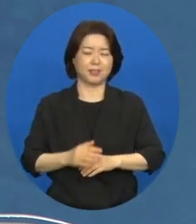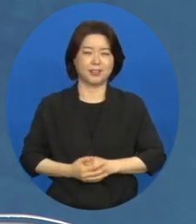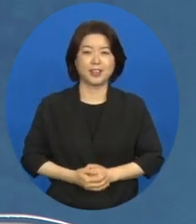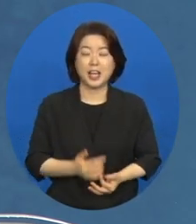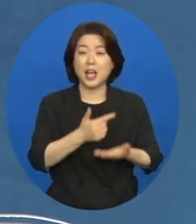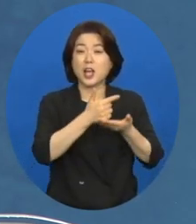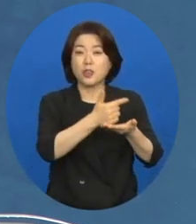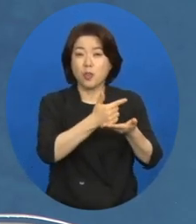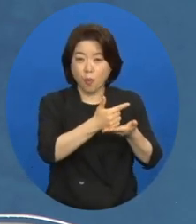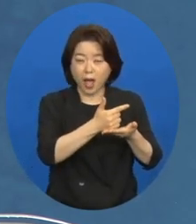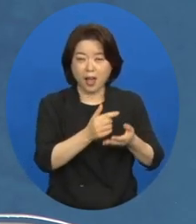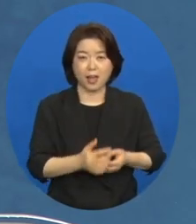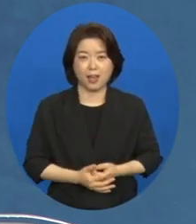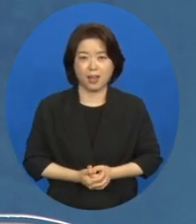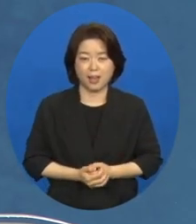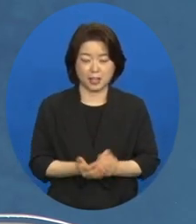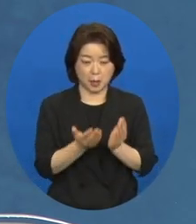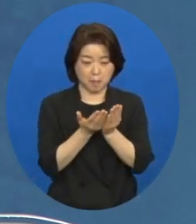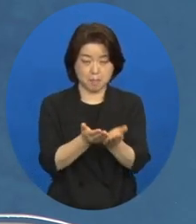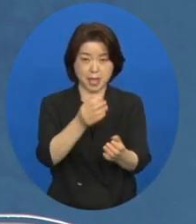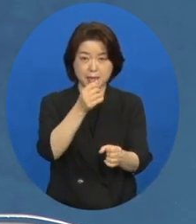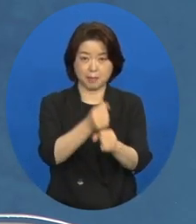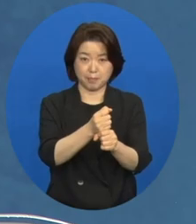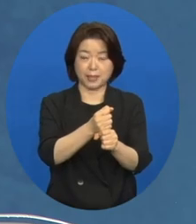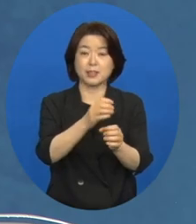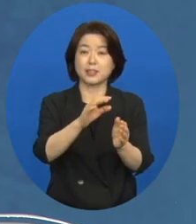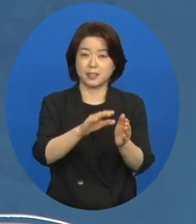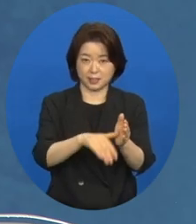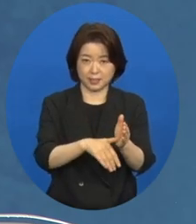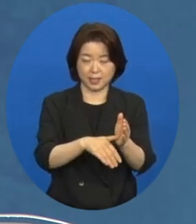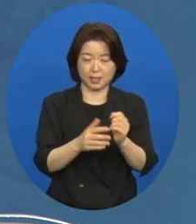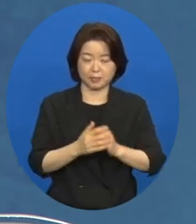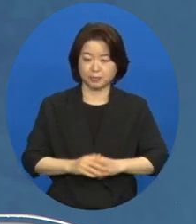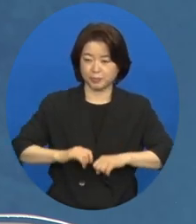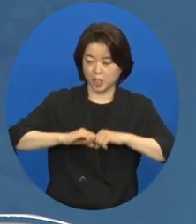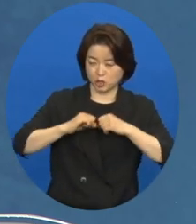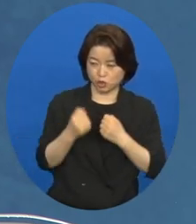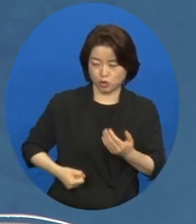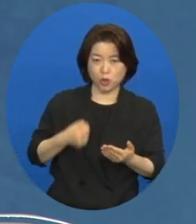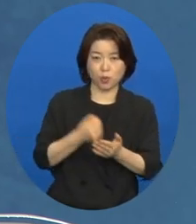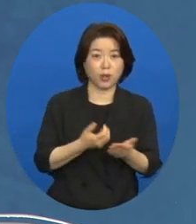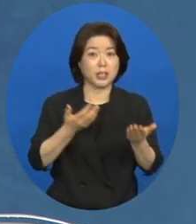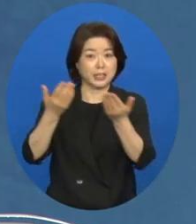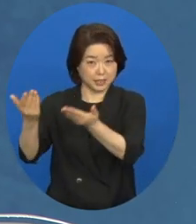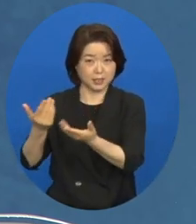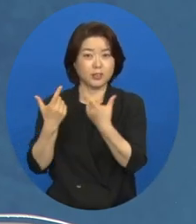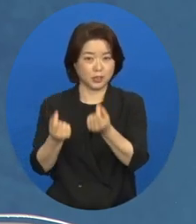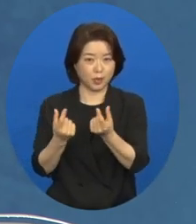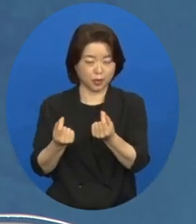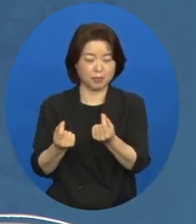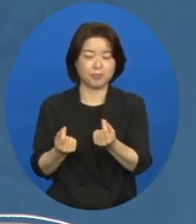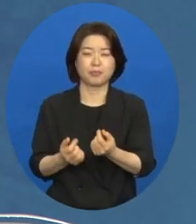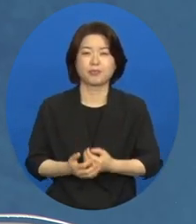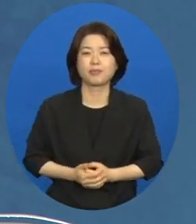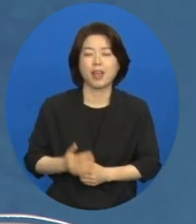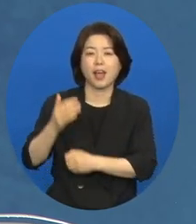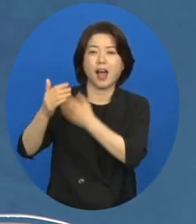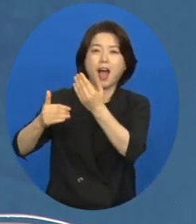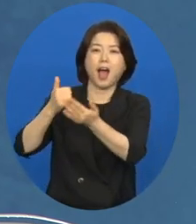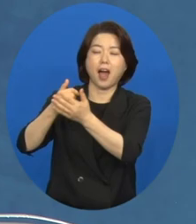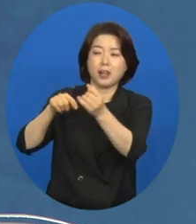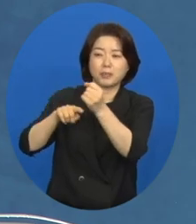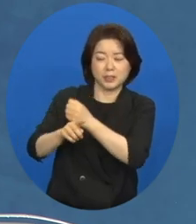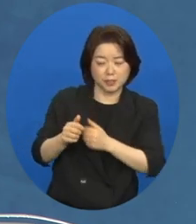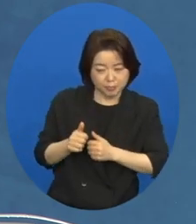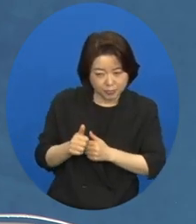노아가 방주를 만들겠다 순종하며 결단한 것 같이 하나님 뜻을